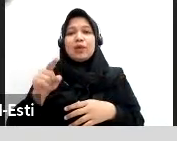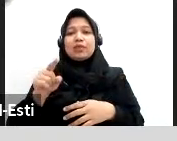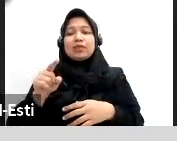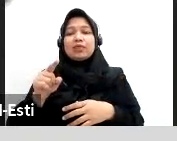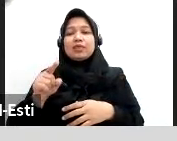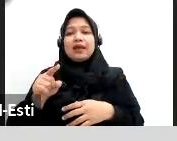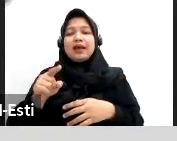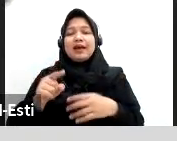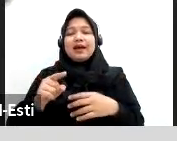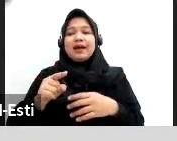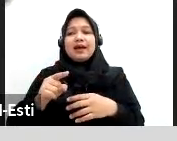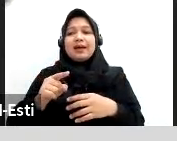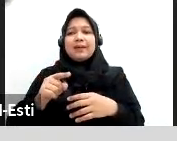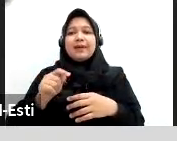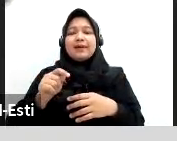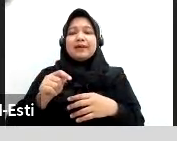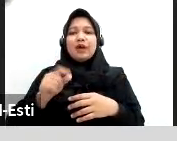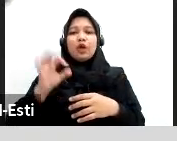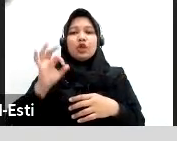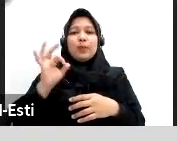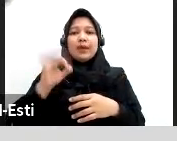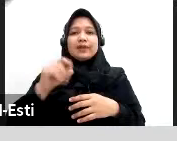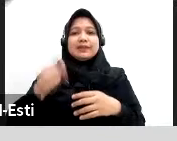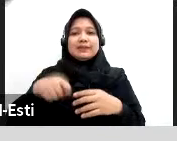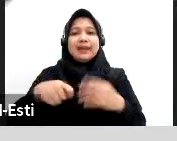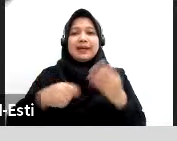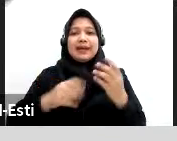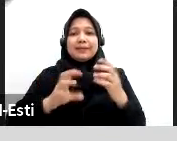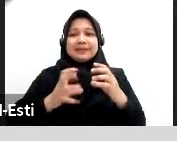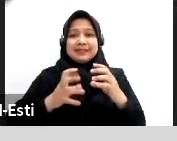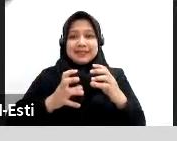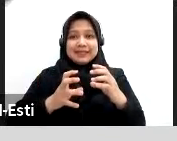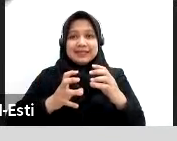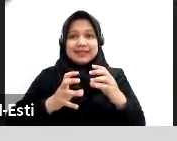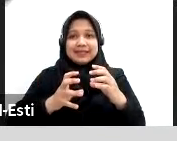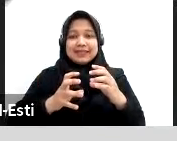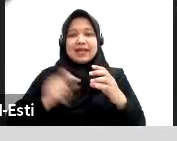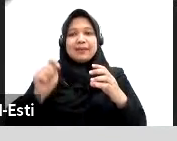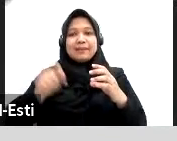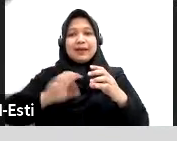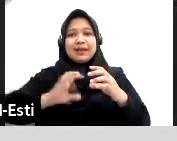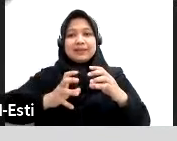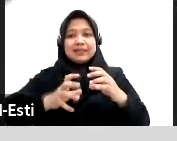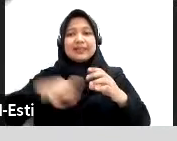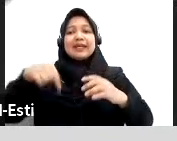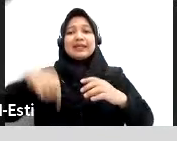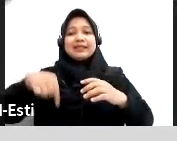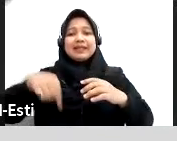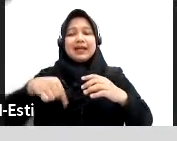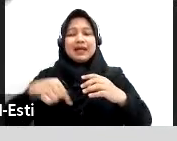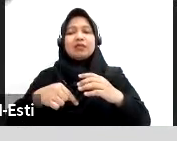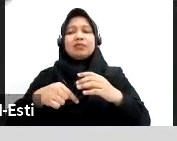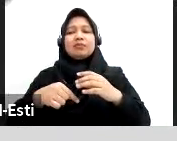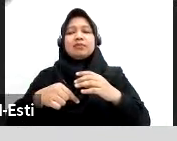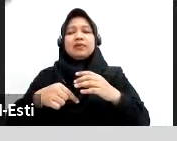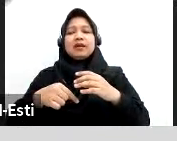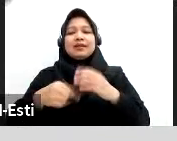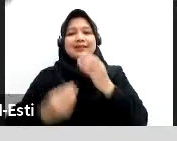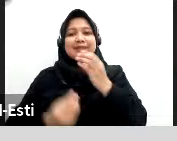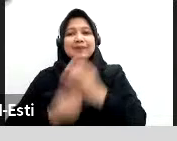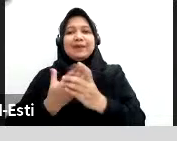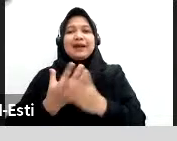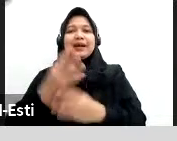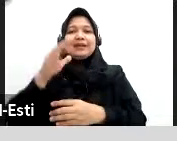elektronik melalui mesin yang kemudian anim8 bangkan am saat ini